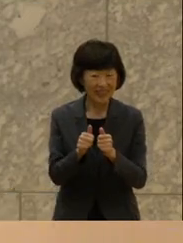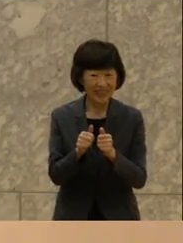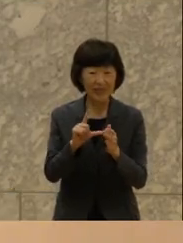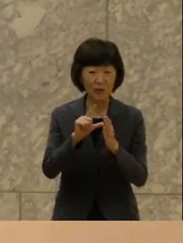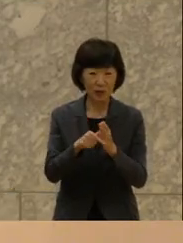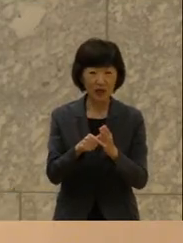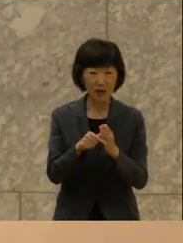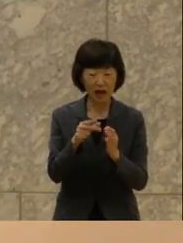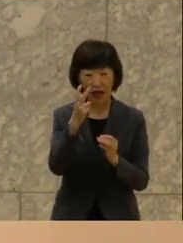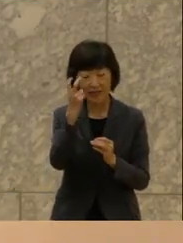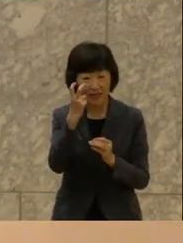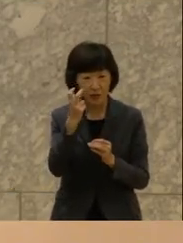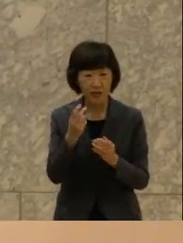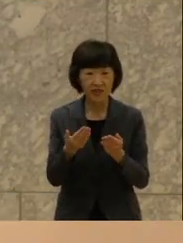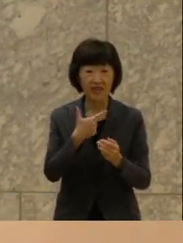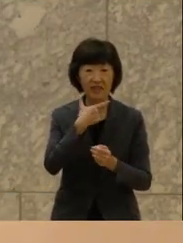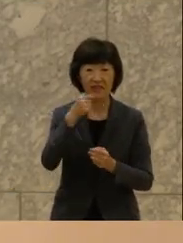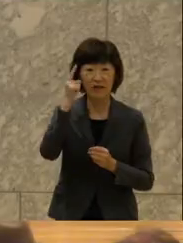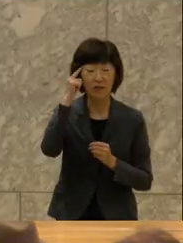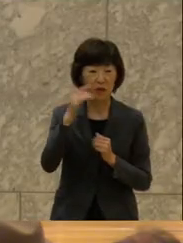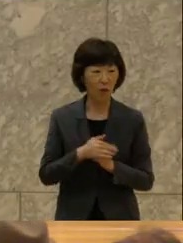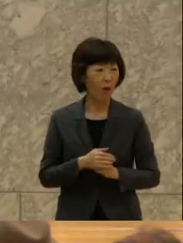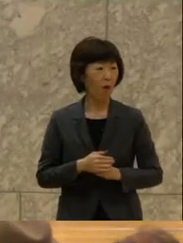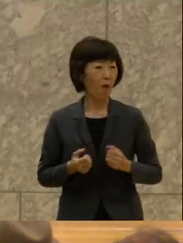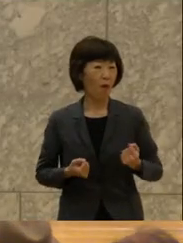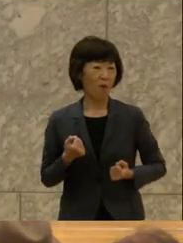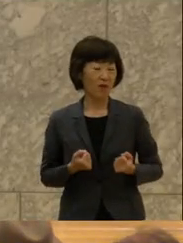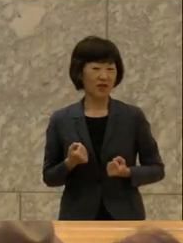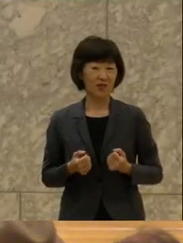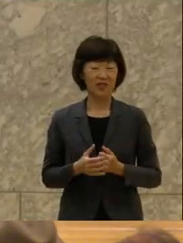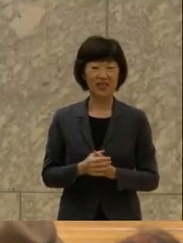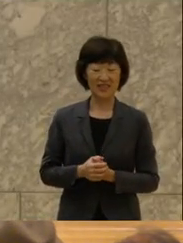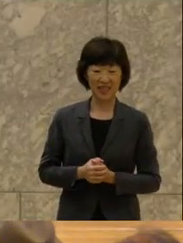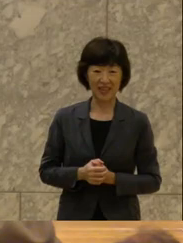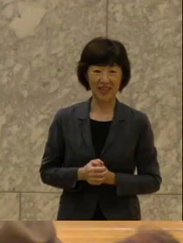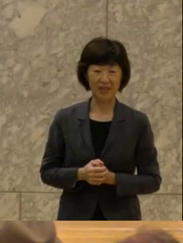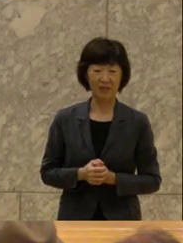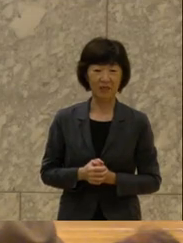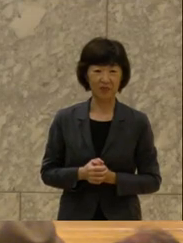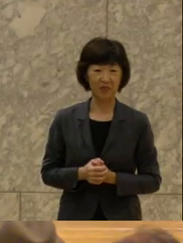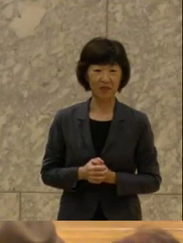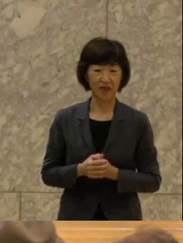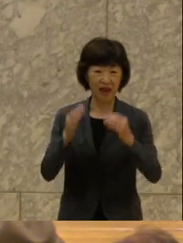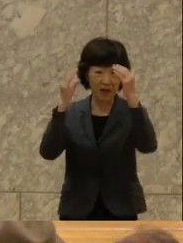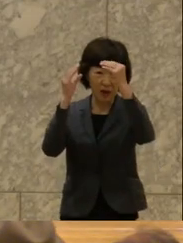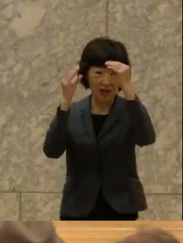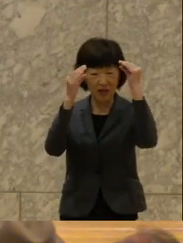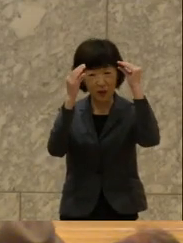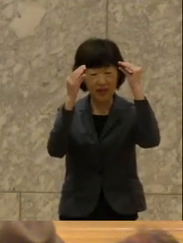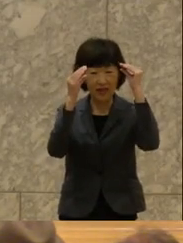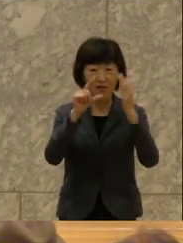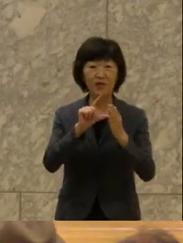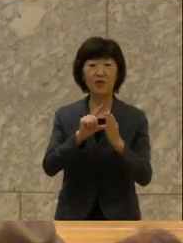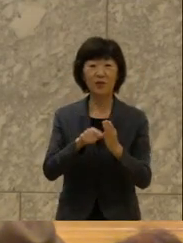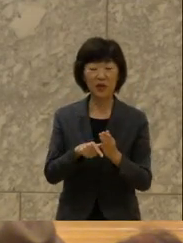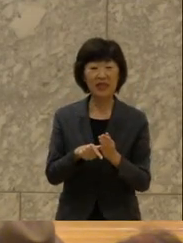チェックをしてですね飛ばしてください歪んでるぞと